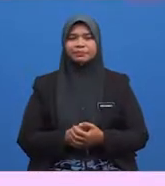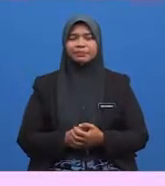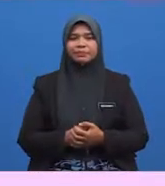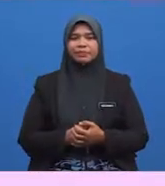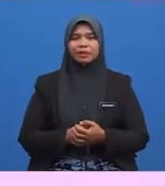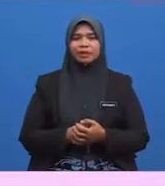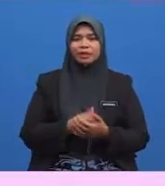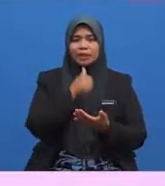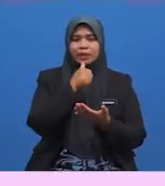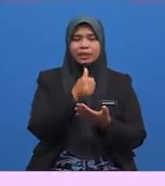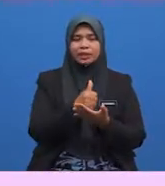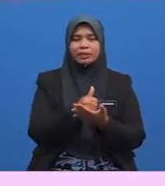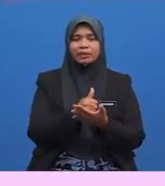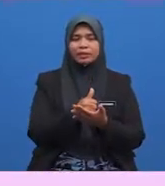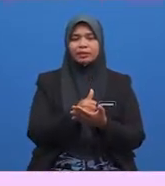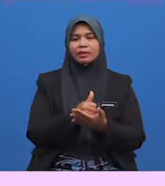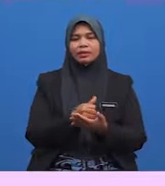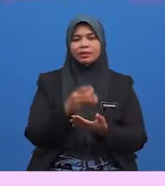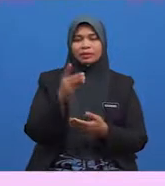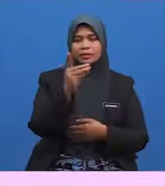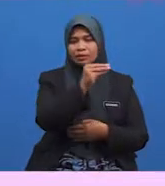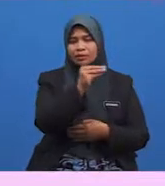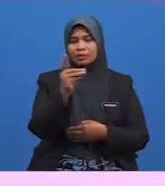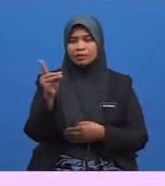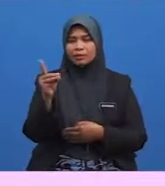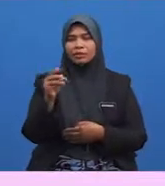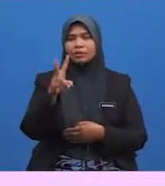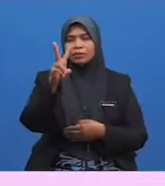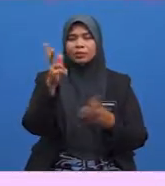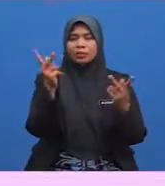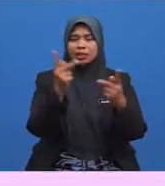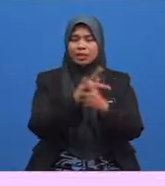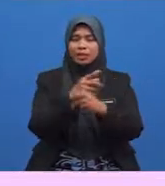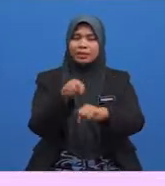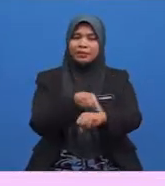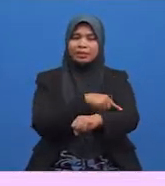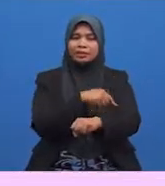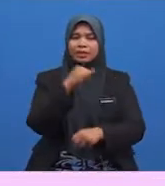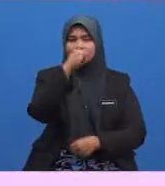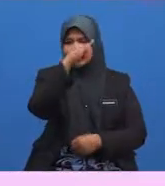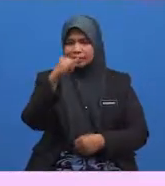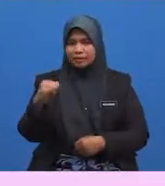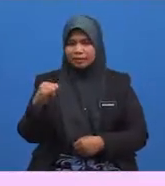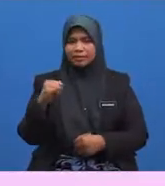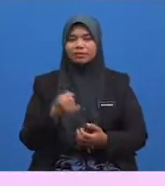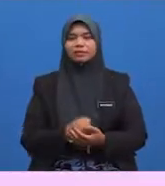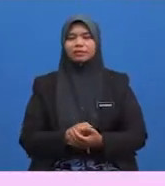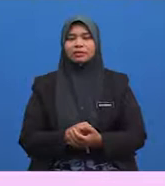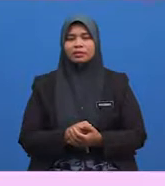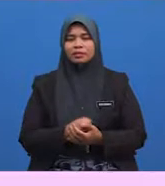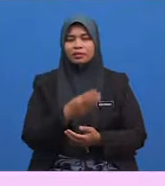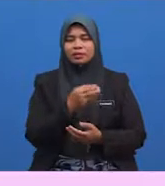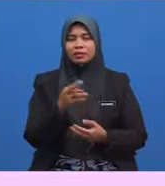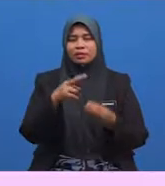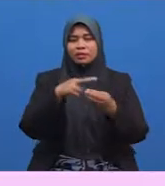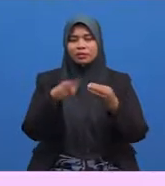nilai diameter ialah 2 kali panjang jejari. Maka, rumus lilitan